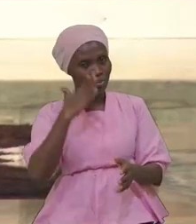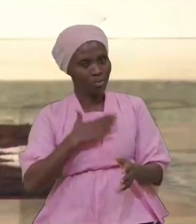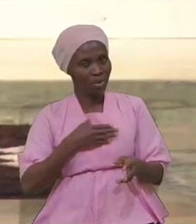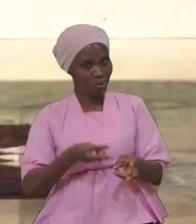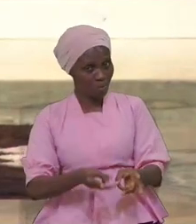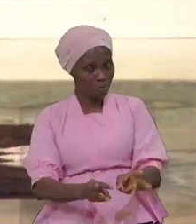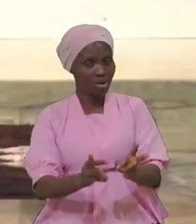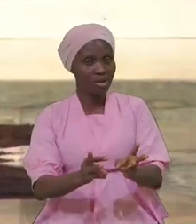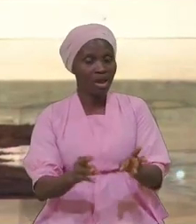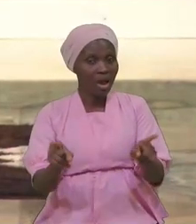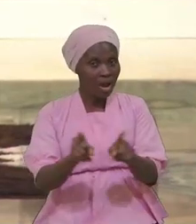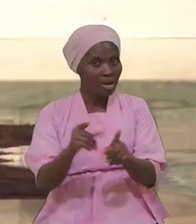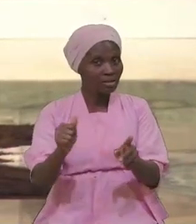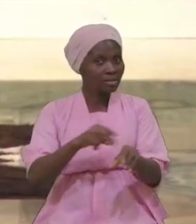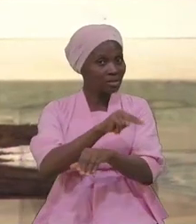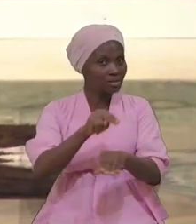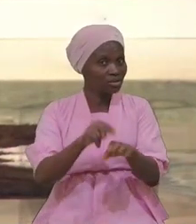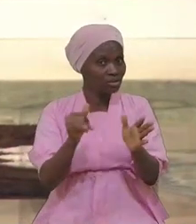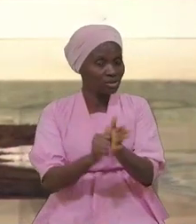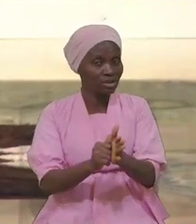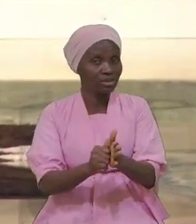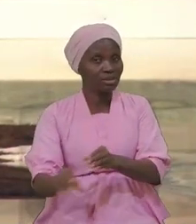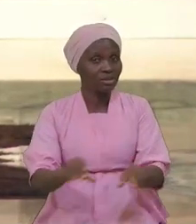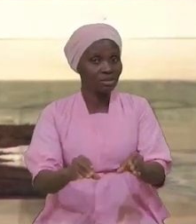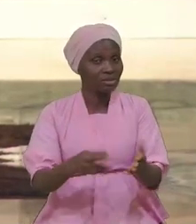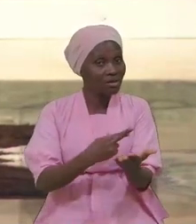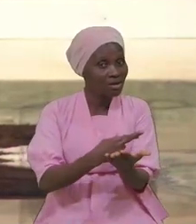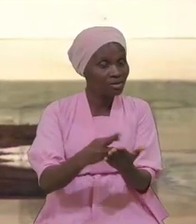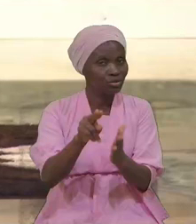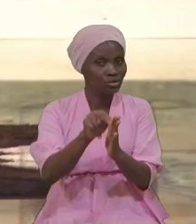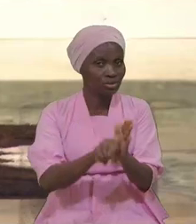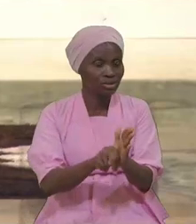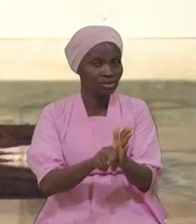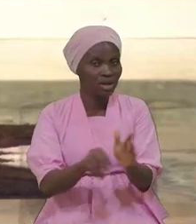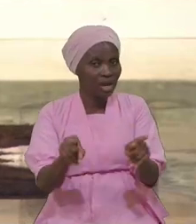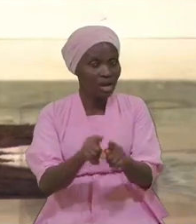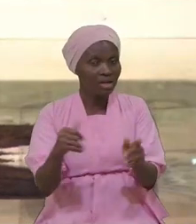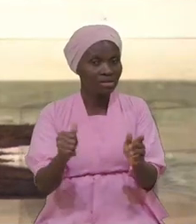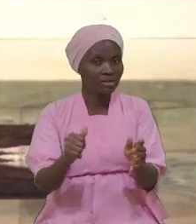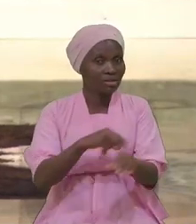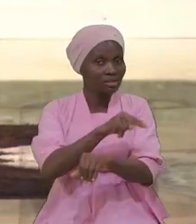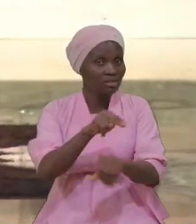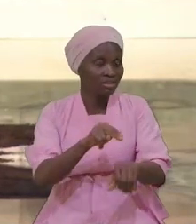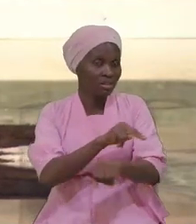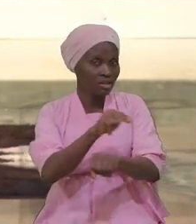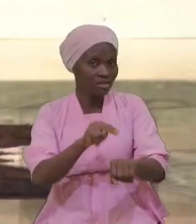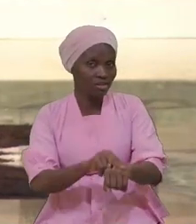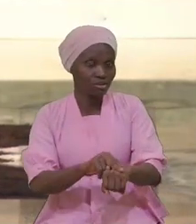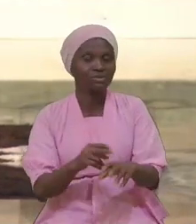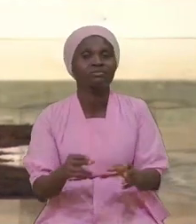voies, comme une nation qui aurait pratiqué la justice.